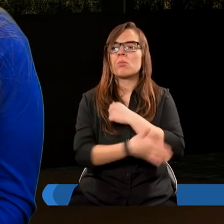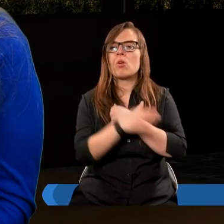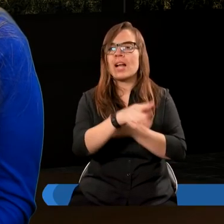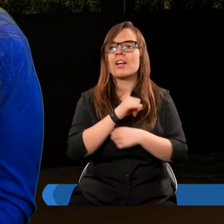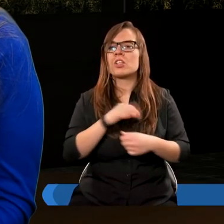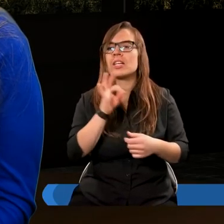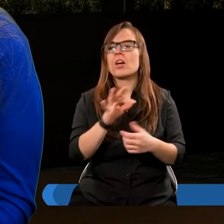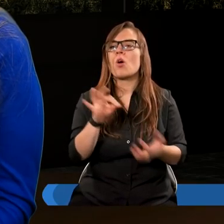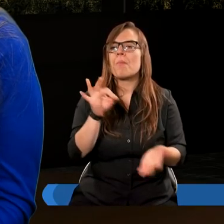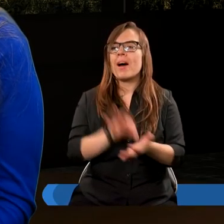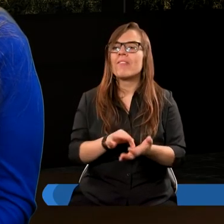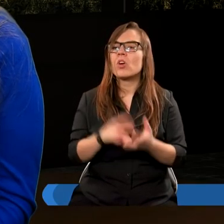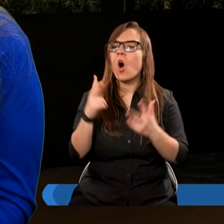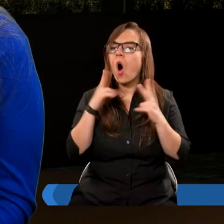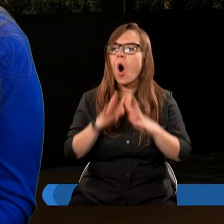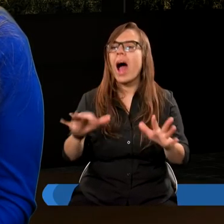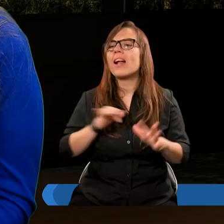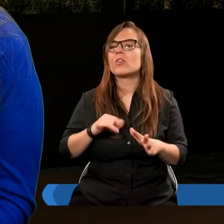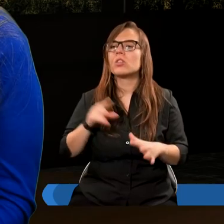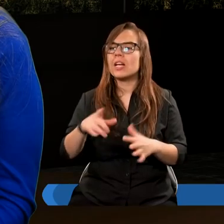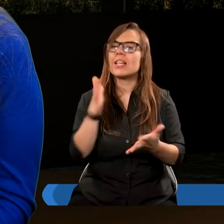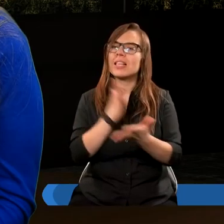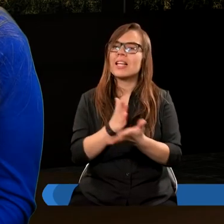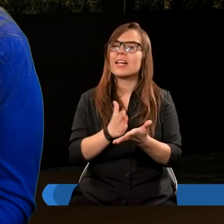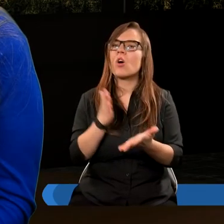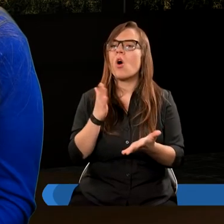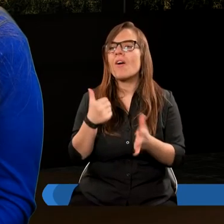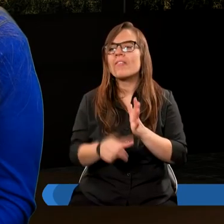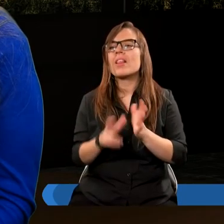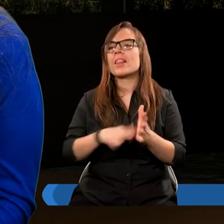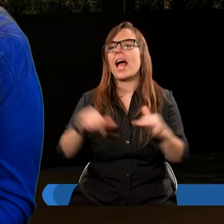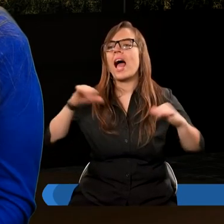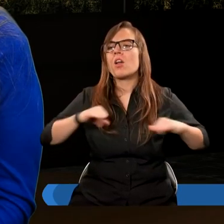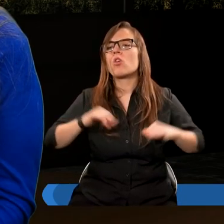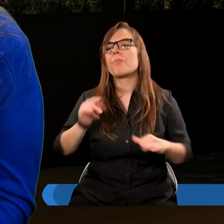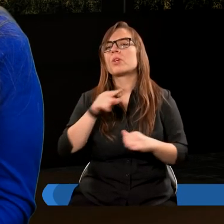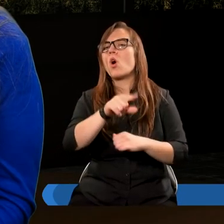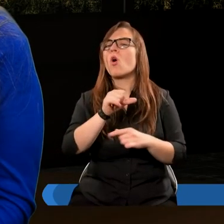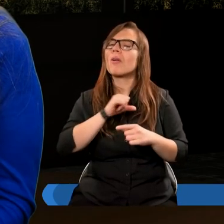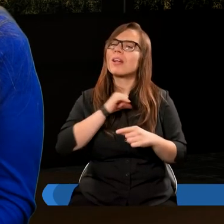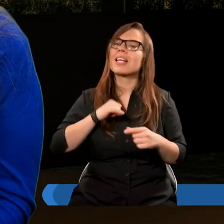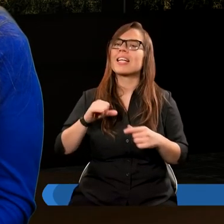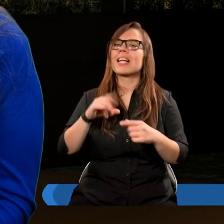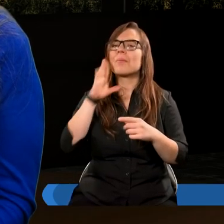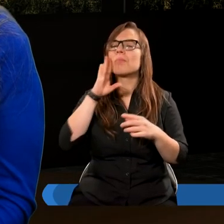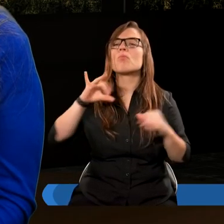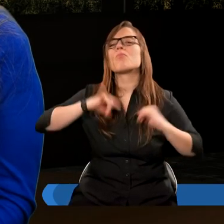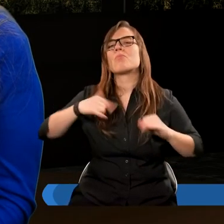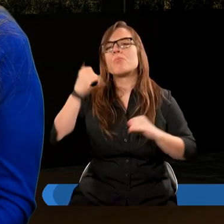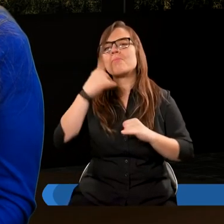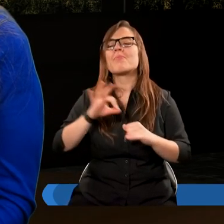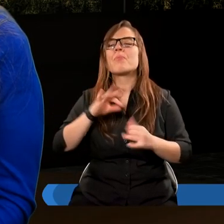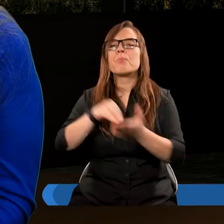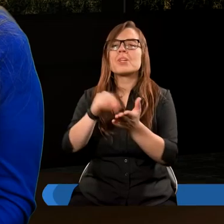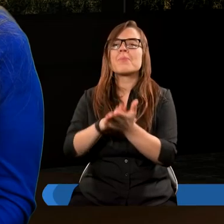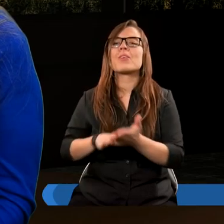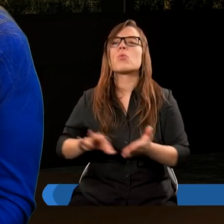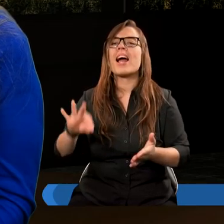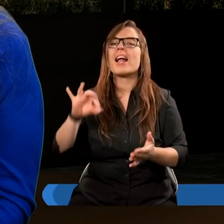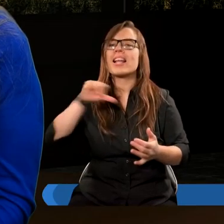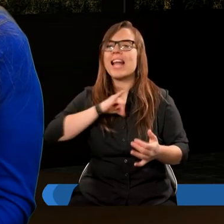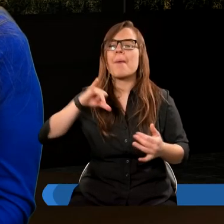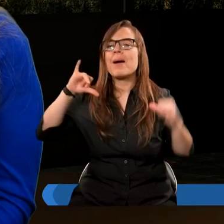jego pewność? Okazuje się, że tylko i wyłącznie na sobie. A to jest bardzo zawodne i